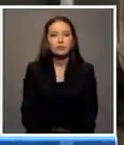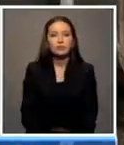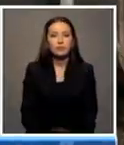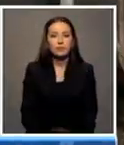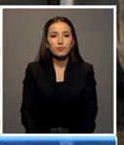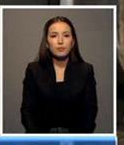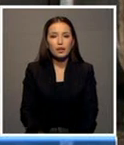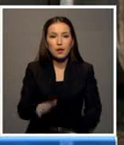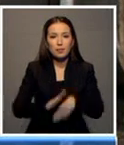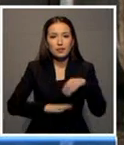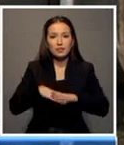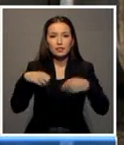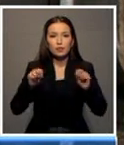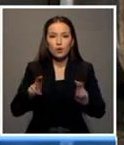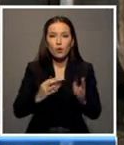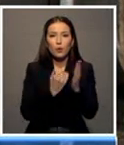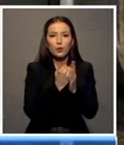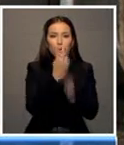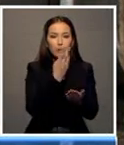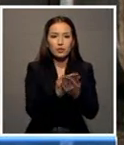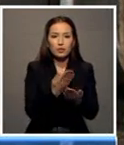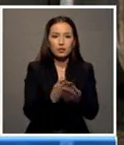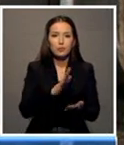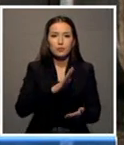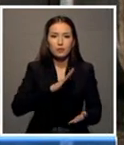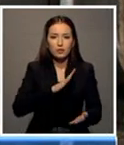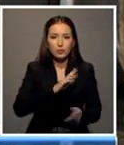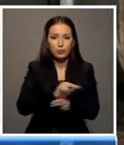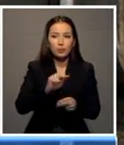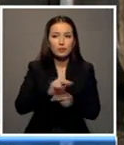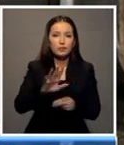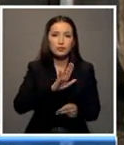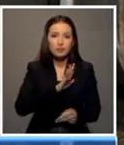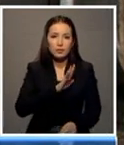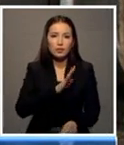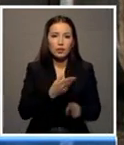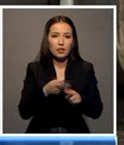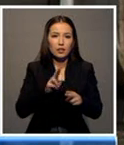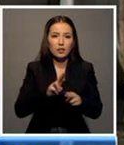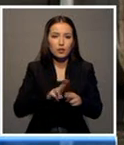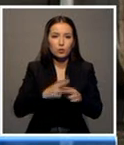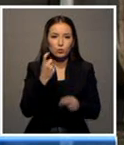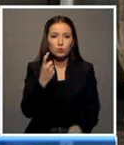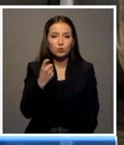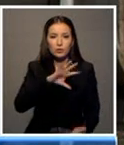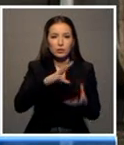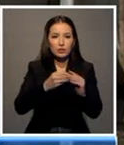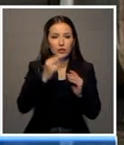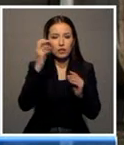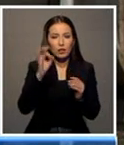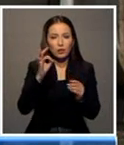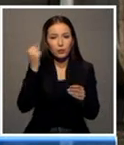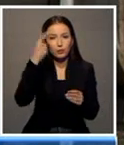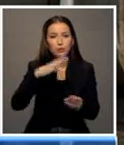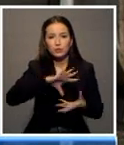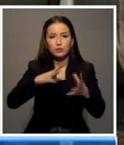Специалисты показали очень высокие показатели. Біздің жас мамандар өте жоғары нәтиже көрсетті. Мәселен, 100 балдық шкаламен өлшегенде ең төменгі